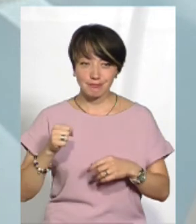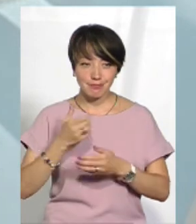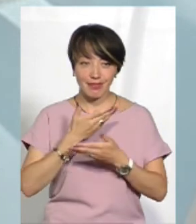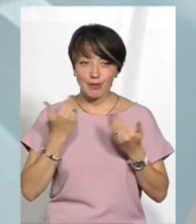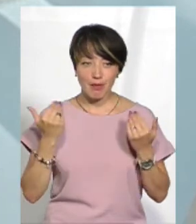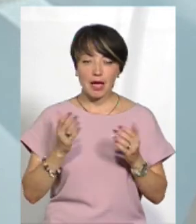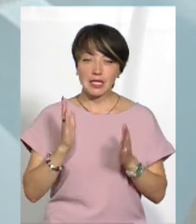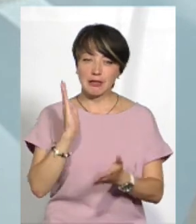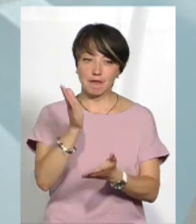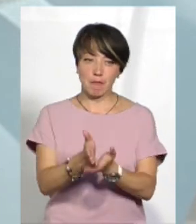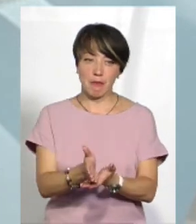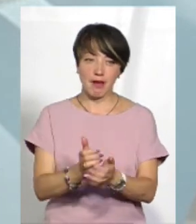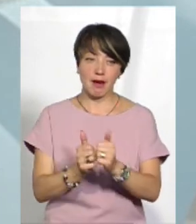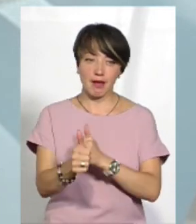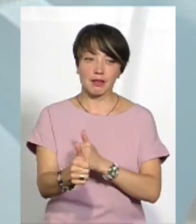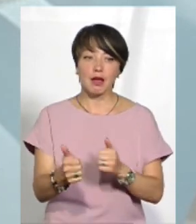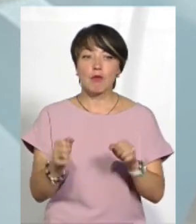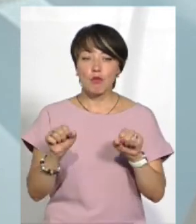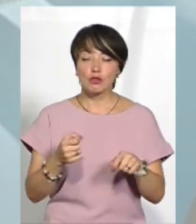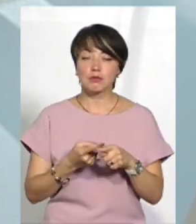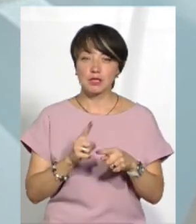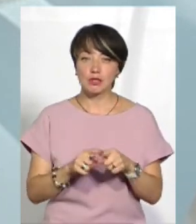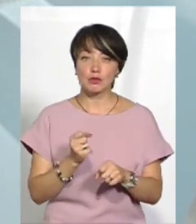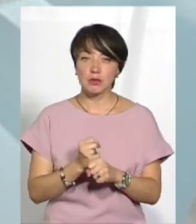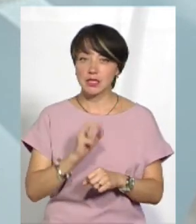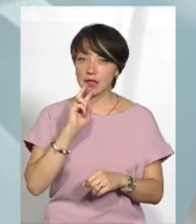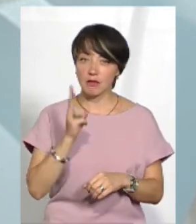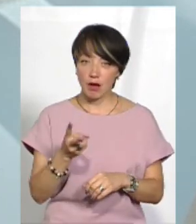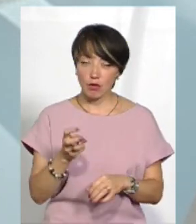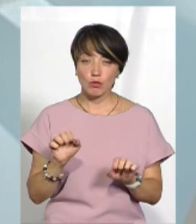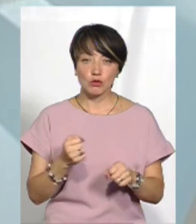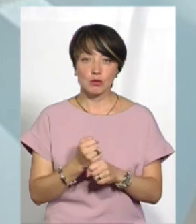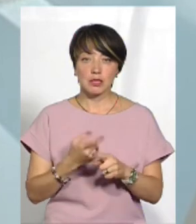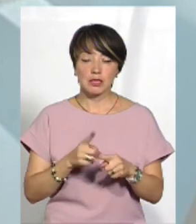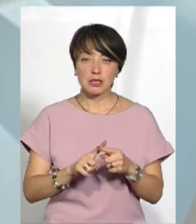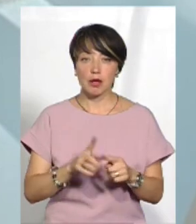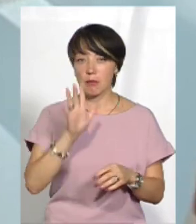Нам треба йти лише вперед. Але ми можемо це зробити за 2 роки, ми